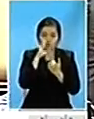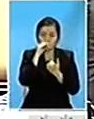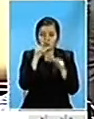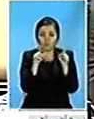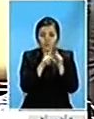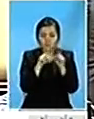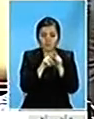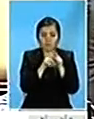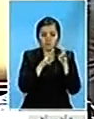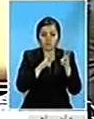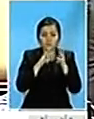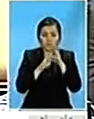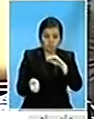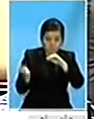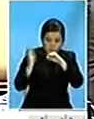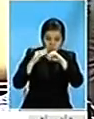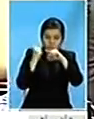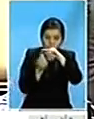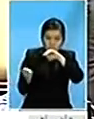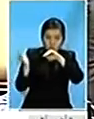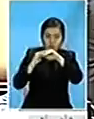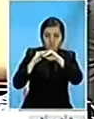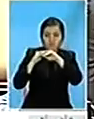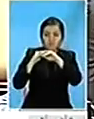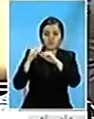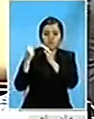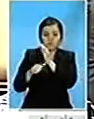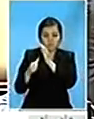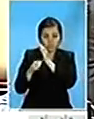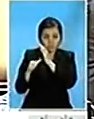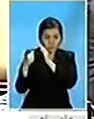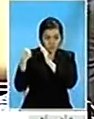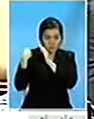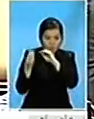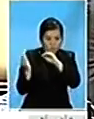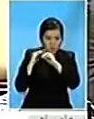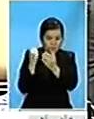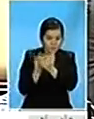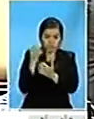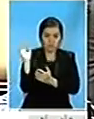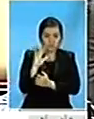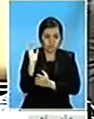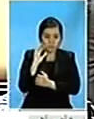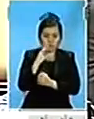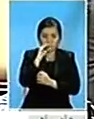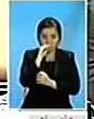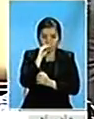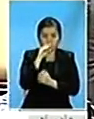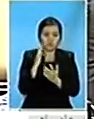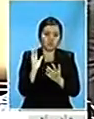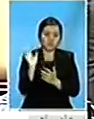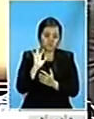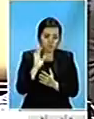ะมีการขยายฐานภาษีไม่ได้เป็นการไปเรียกเก็บภาษีในอัตราที่สูงขึ้นในลักษณะที่ผู้จ่ายไม่ควรจ่ายแต่อย่าง